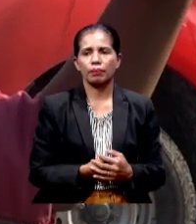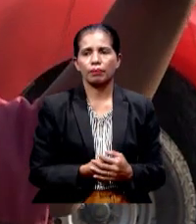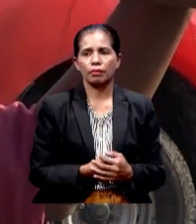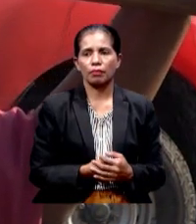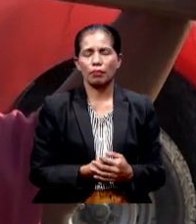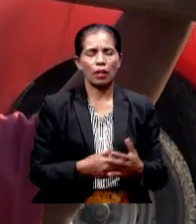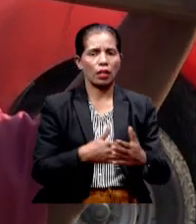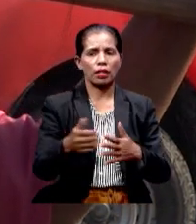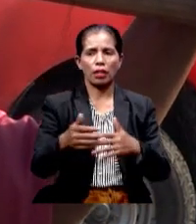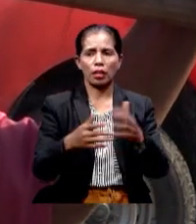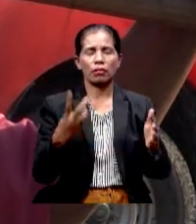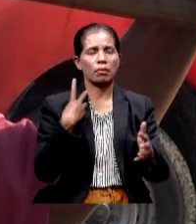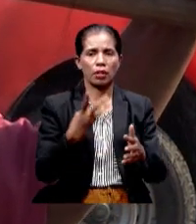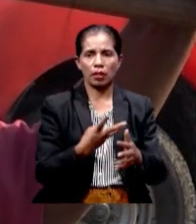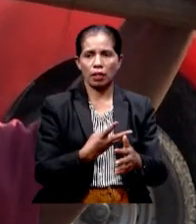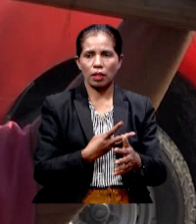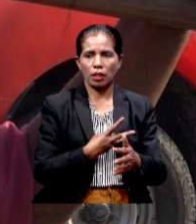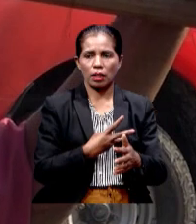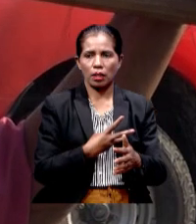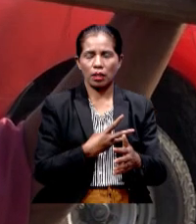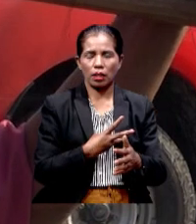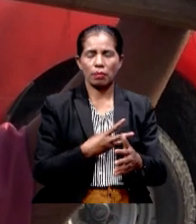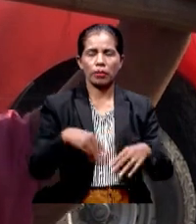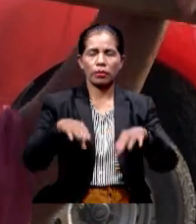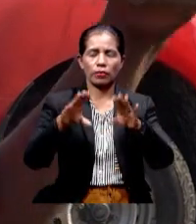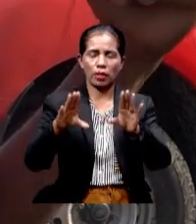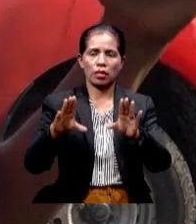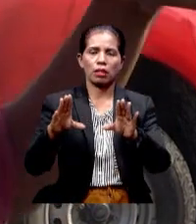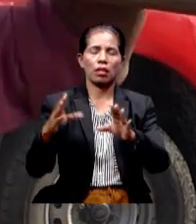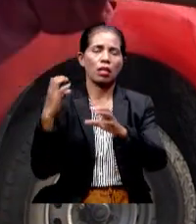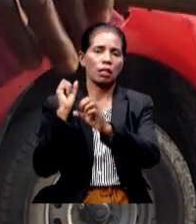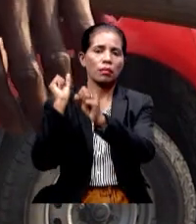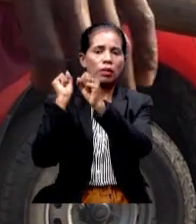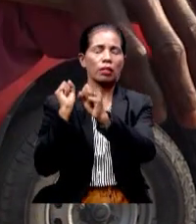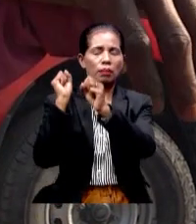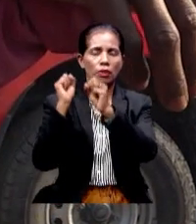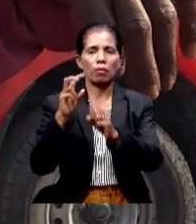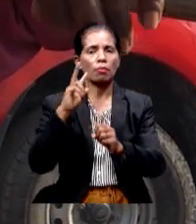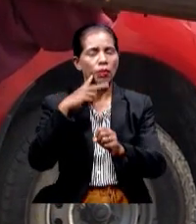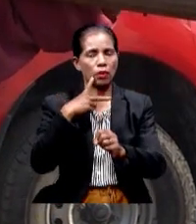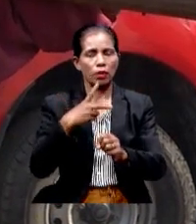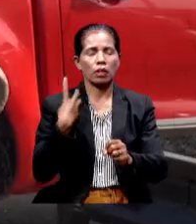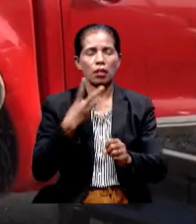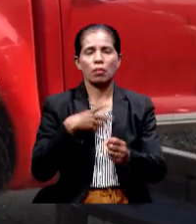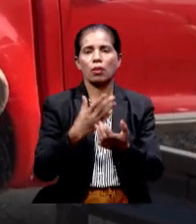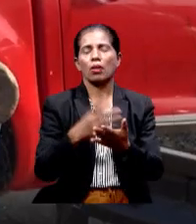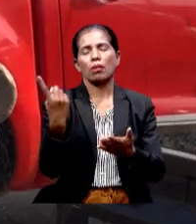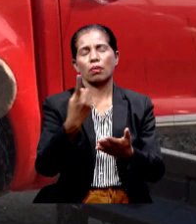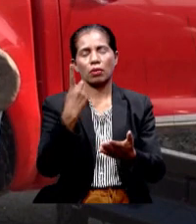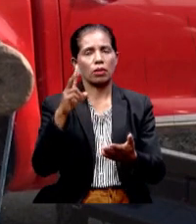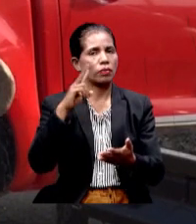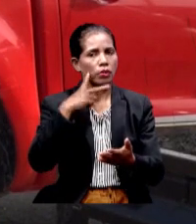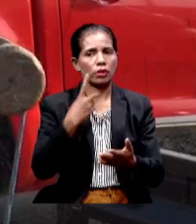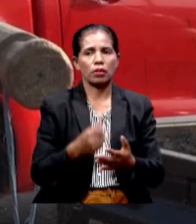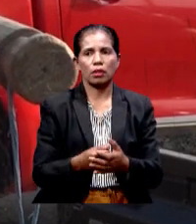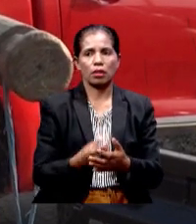Padal rumah ami, ayo semua si leba leba dalam rumah yang pun kola fos karon da foto kare. Lai liu lai liu lai